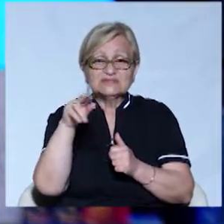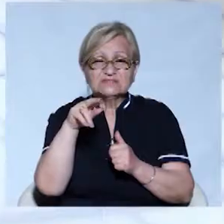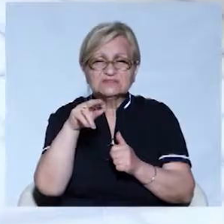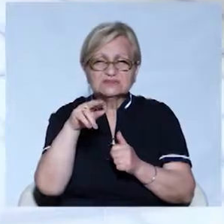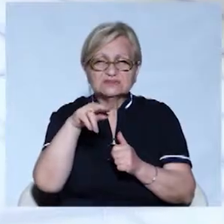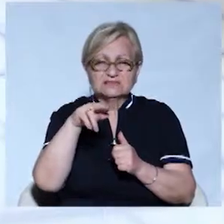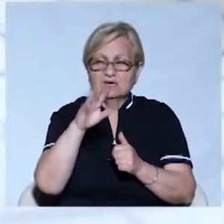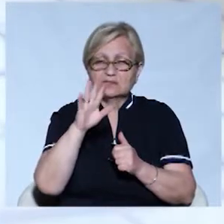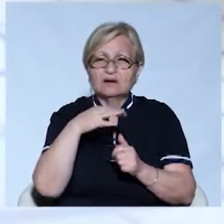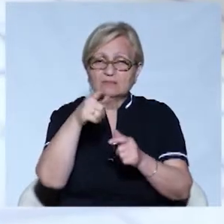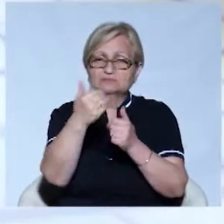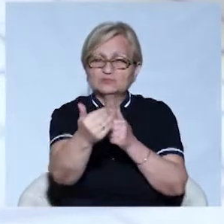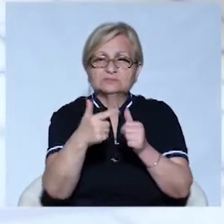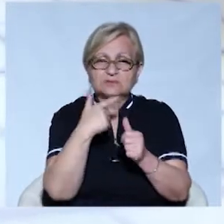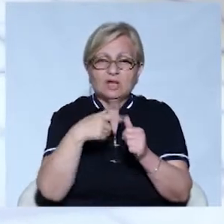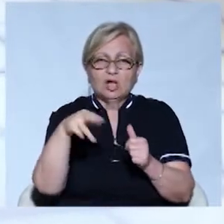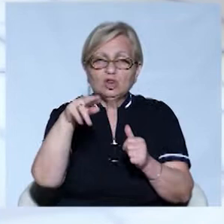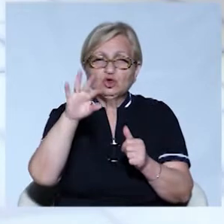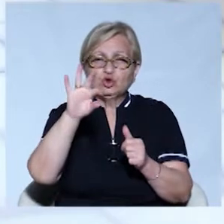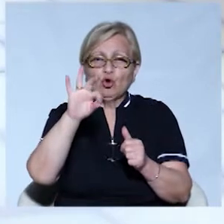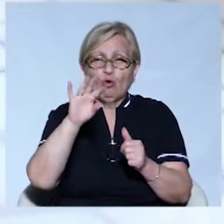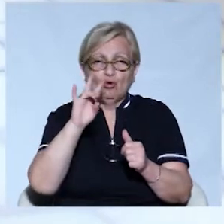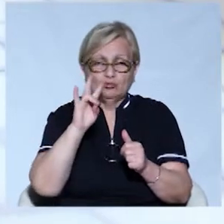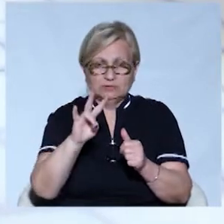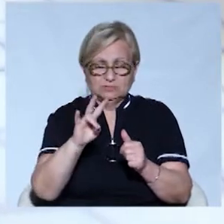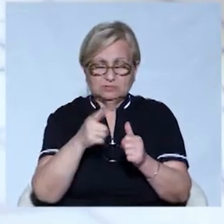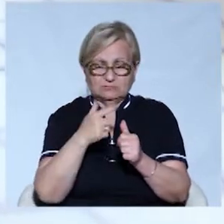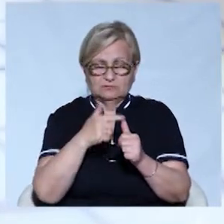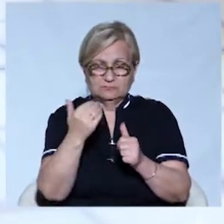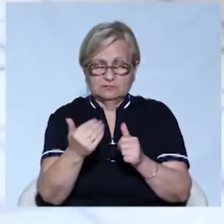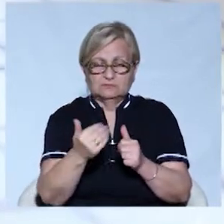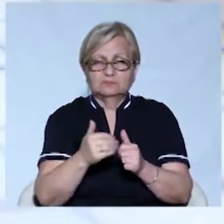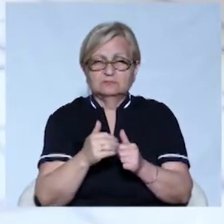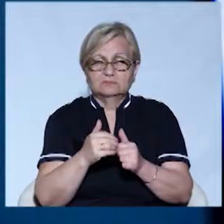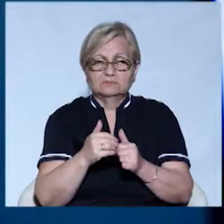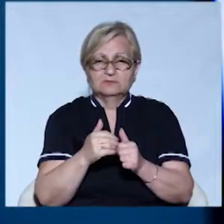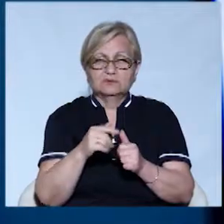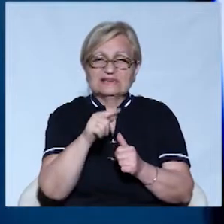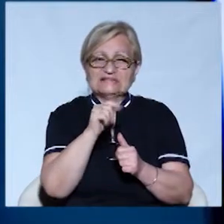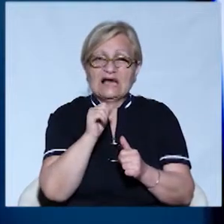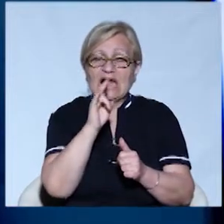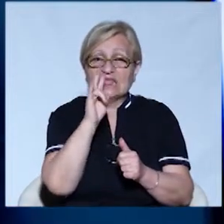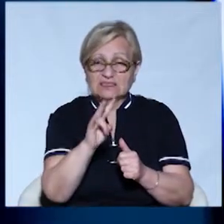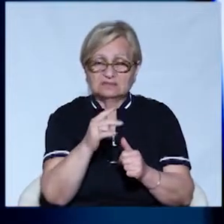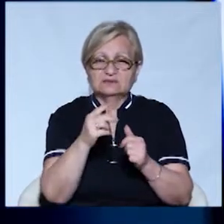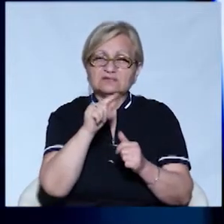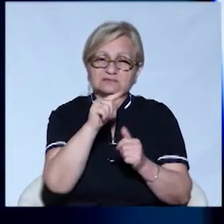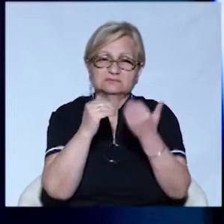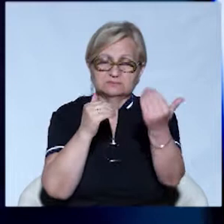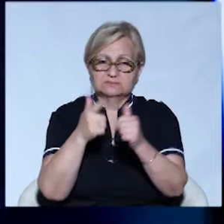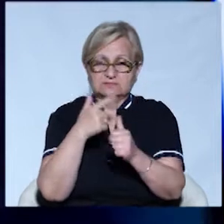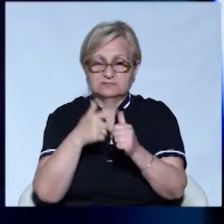ვერ გაიგონოთ და თანი გეგონოთ, მაგრამ როცა ვამბობ დონი, თანი უკვე თქვენთვის